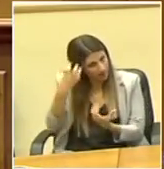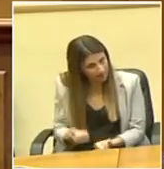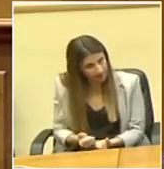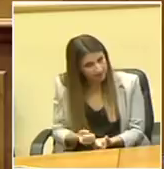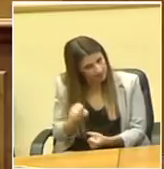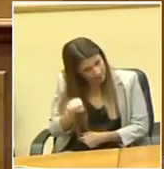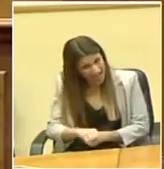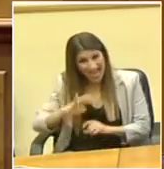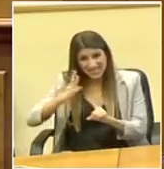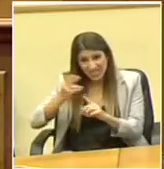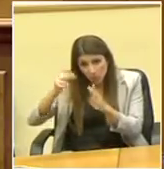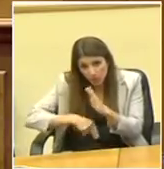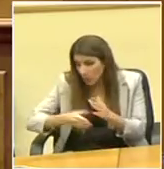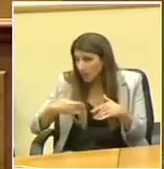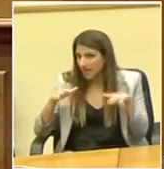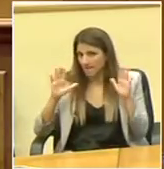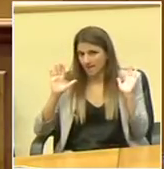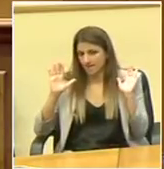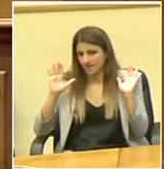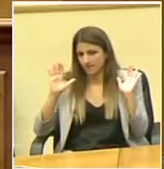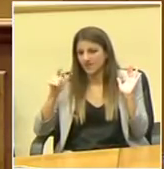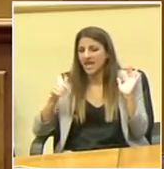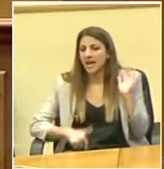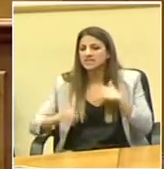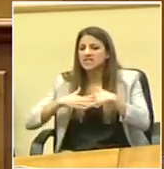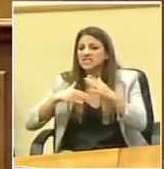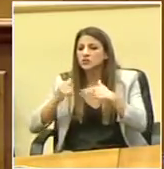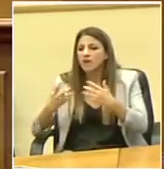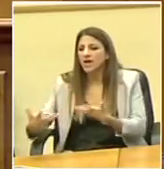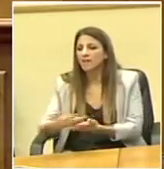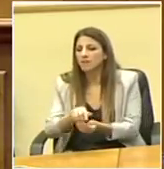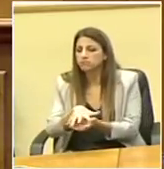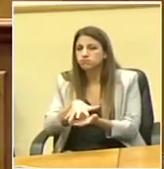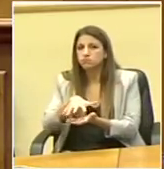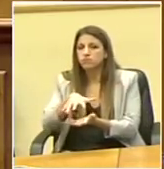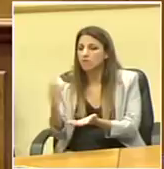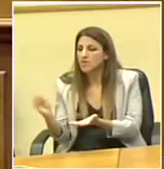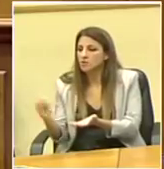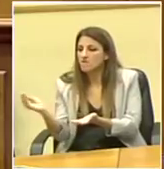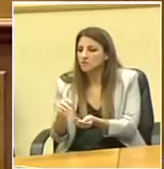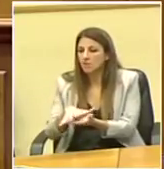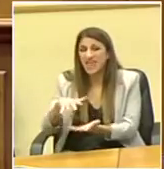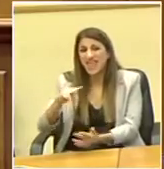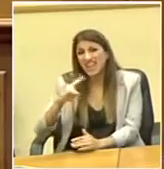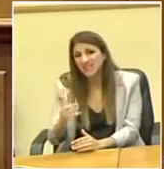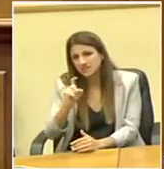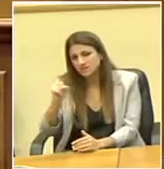Γιατί χτίζουμε ένα buffer. Χτίζουμε ένα απόθεμα που θα είναι αρκετά δις για